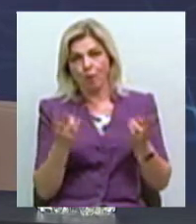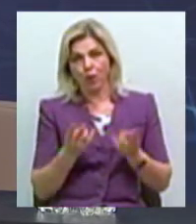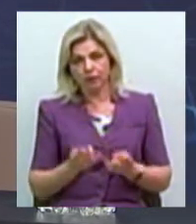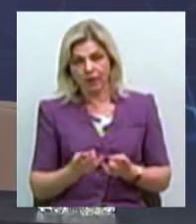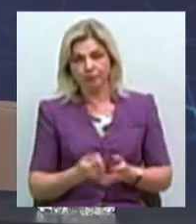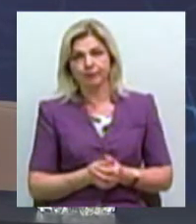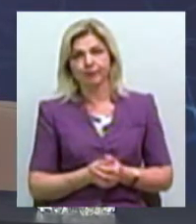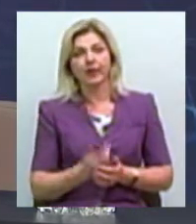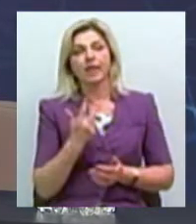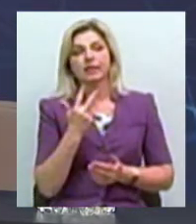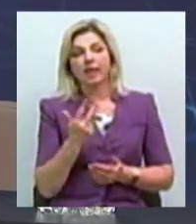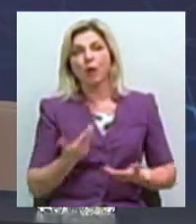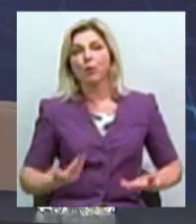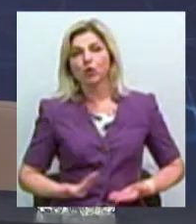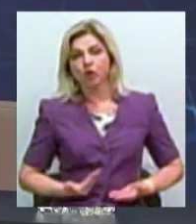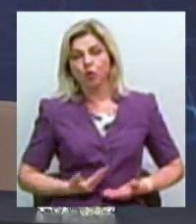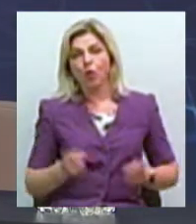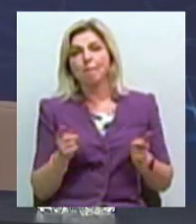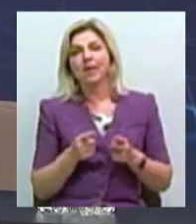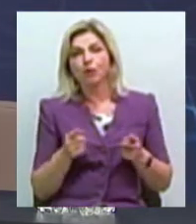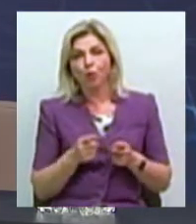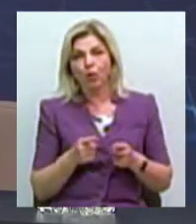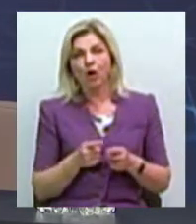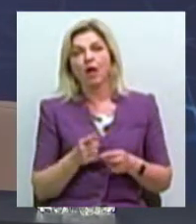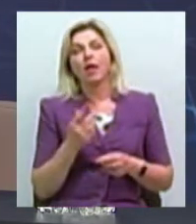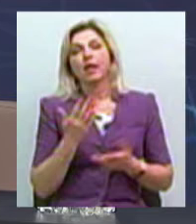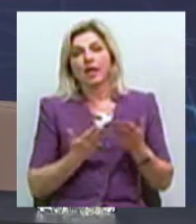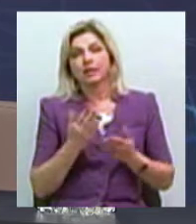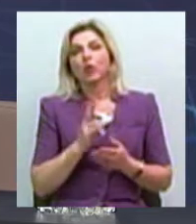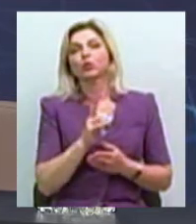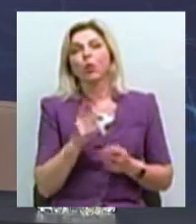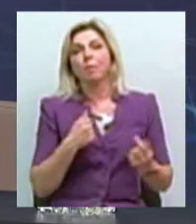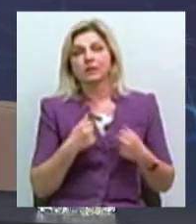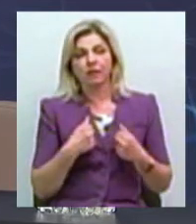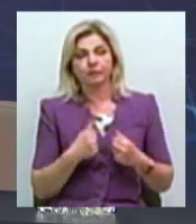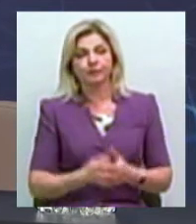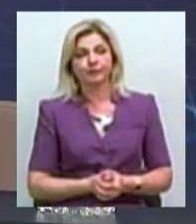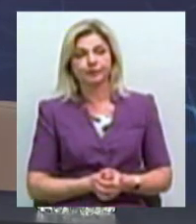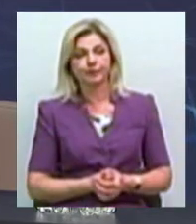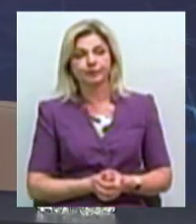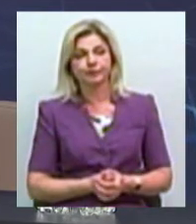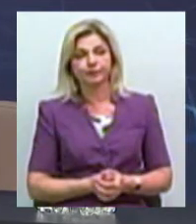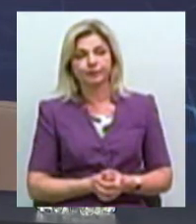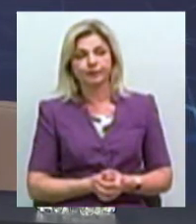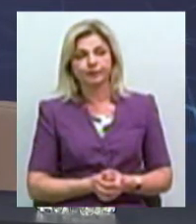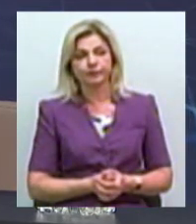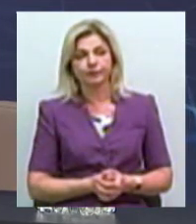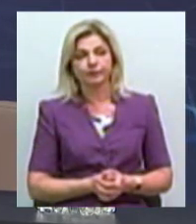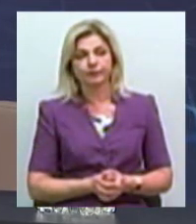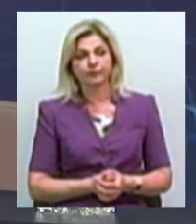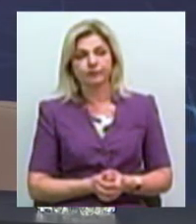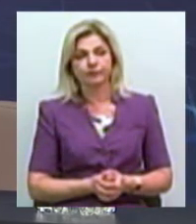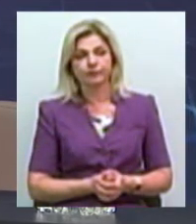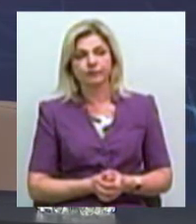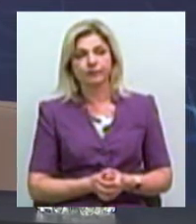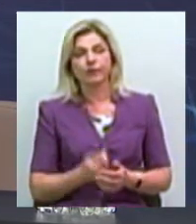Це 3 прожиткових мінімум відповідно до тієї категорії, яка постраждала, тому що, як сказала Марита Петровна, дійсно, це, скажімо